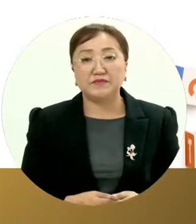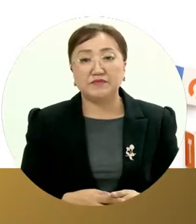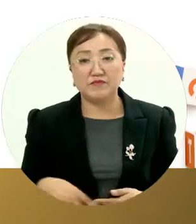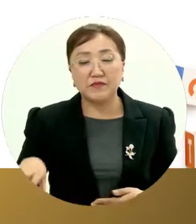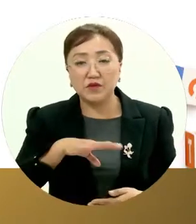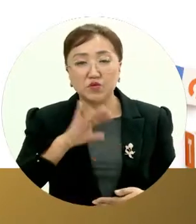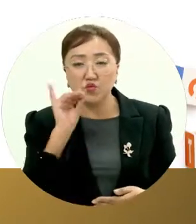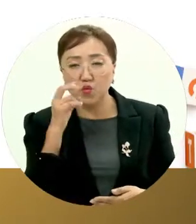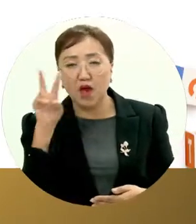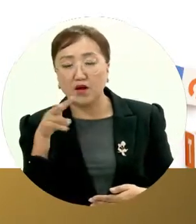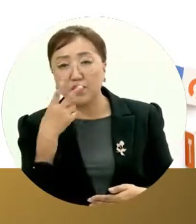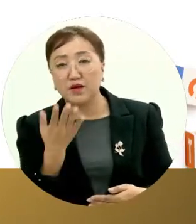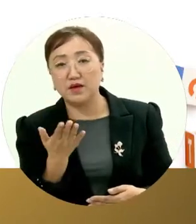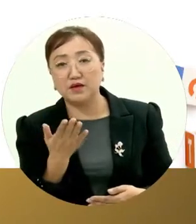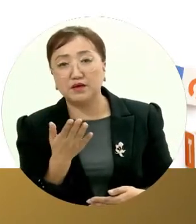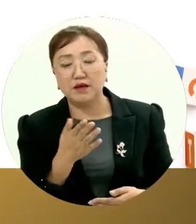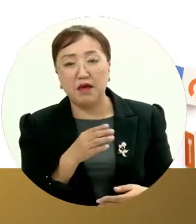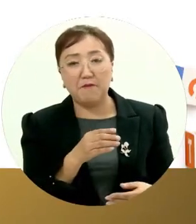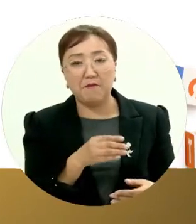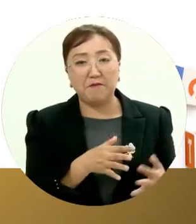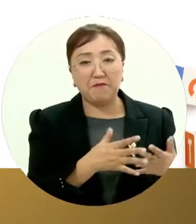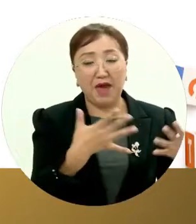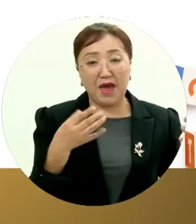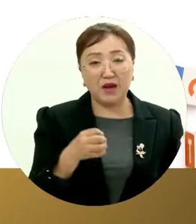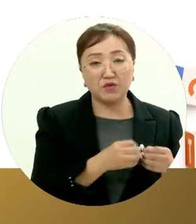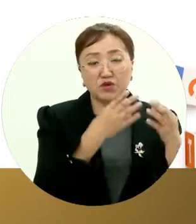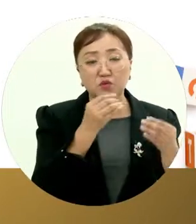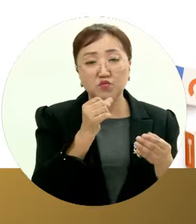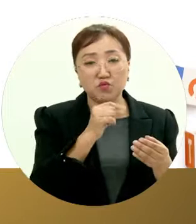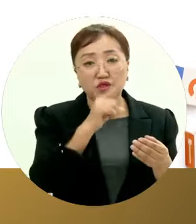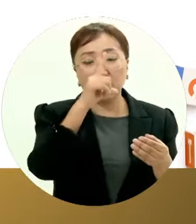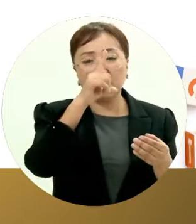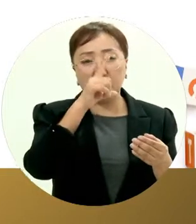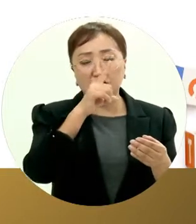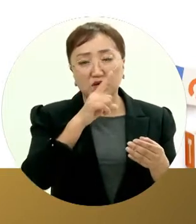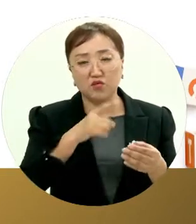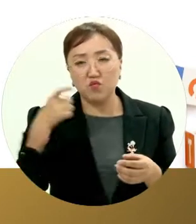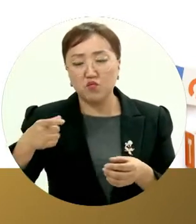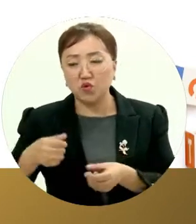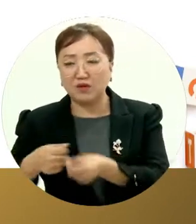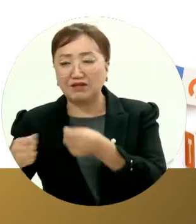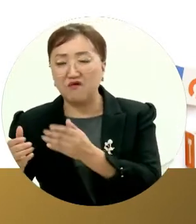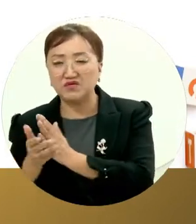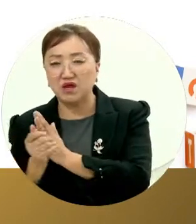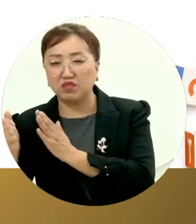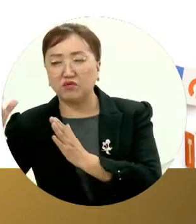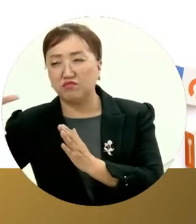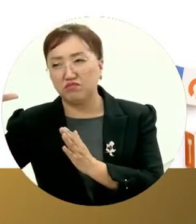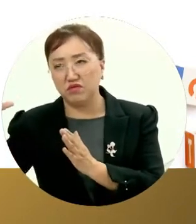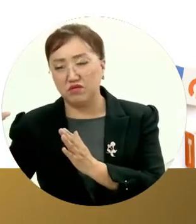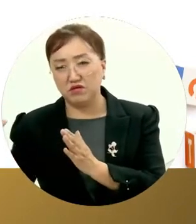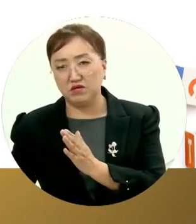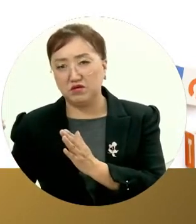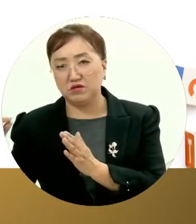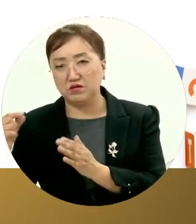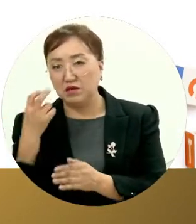дээрс бид нэр юу харж байна гэхээр бараа бүтээгдэхүүний үн өсөөд хүмүүсийн худалдан авах чадвар жилээс жилд буурч байна